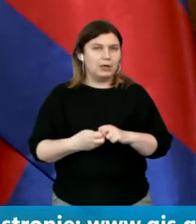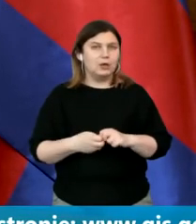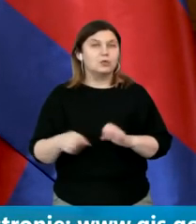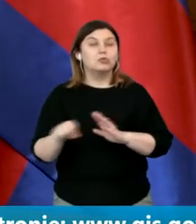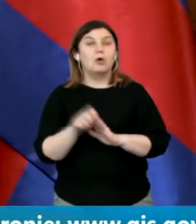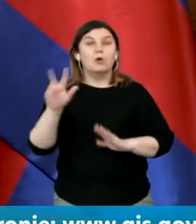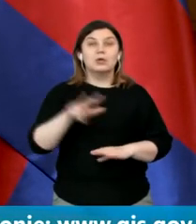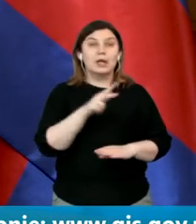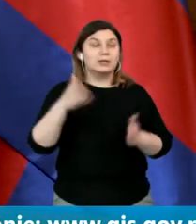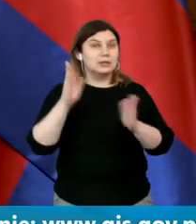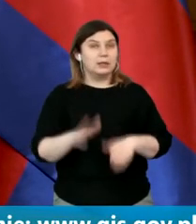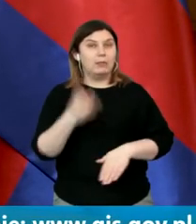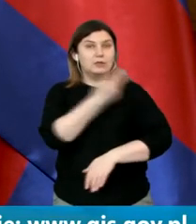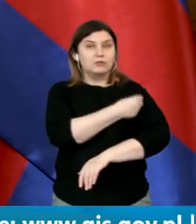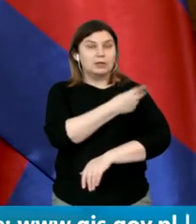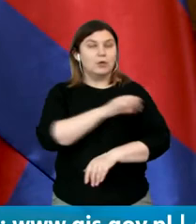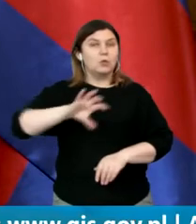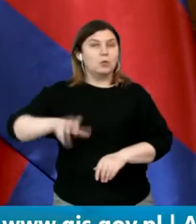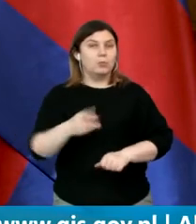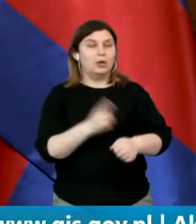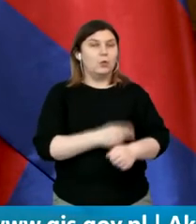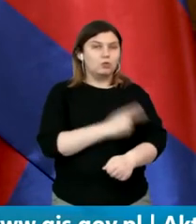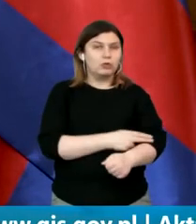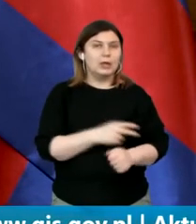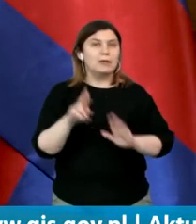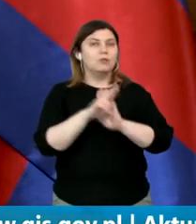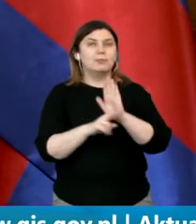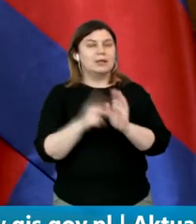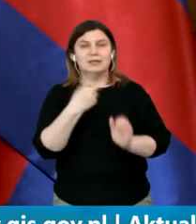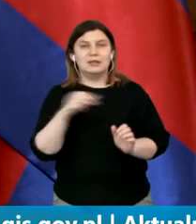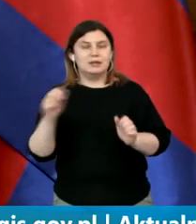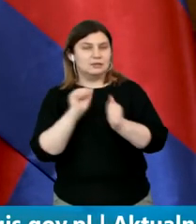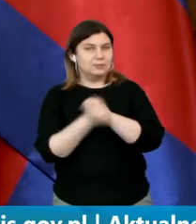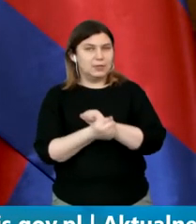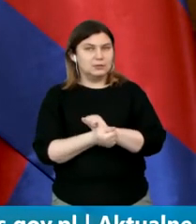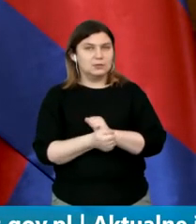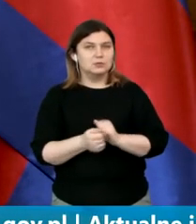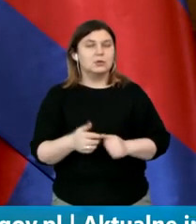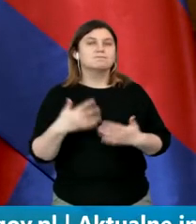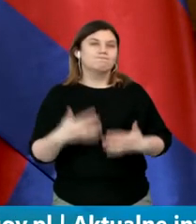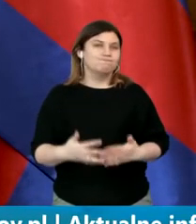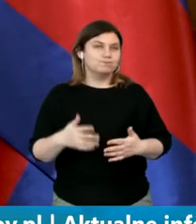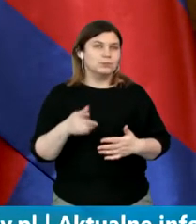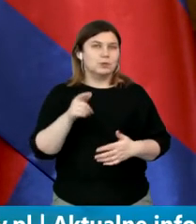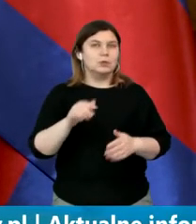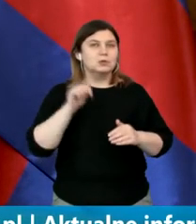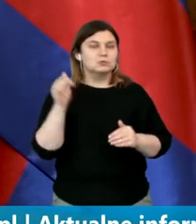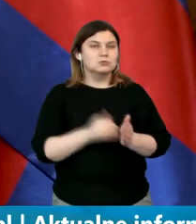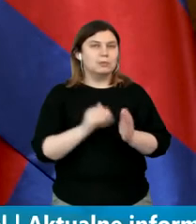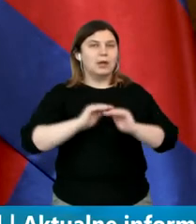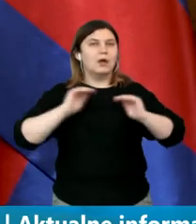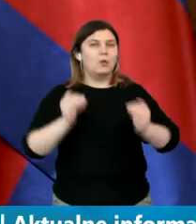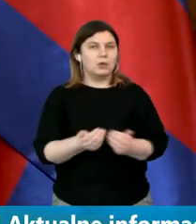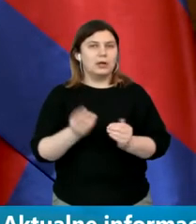nie zaszczepimy tej grupy urzędników i regulacje się nie zmienią, no to niestety trzeba liczyć się z ograniczonym dostępem